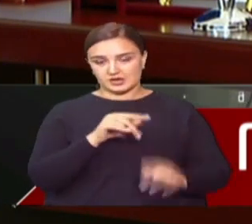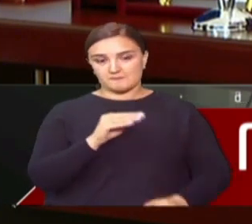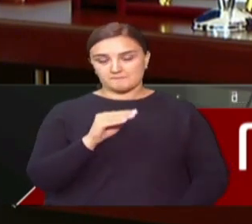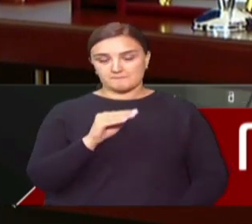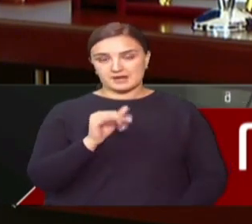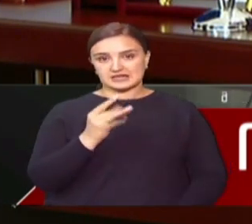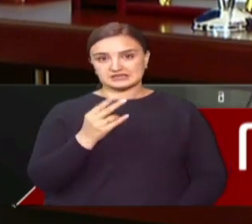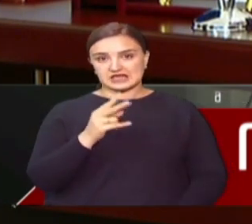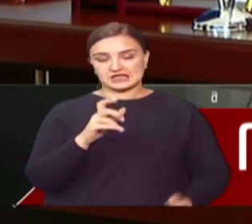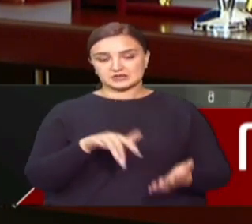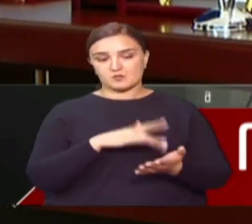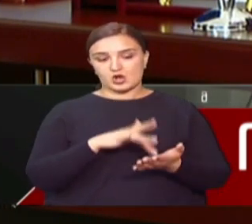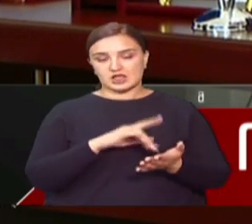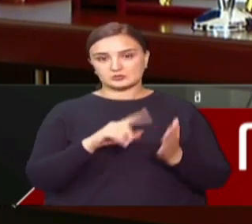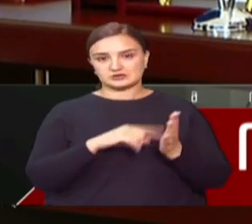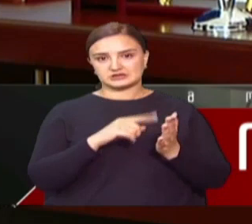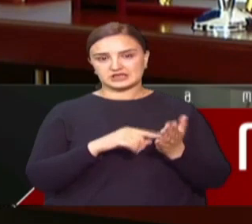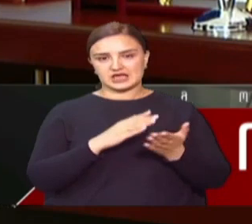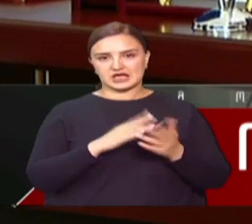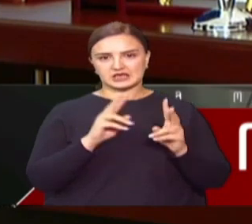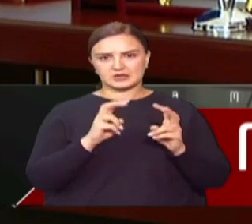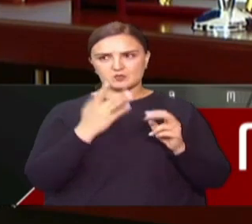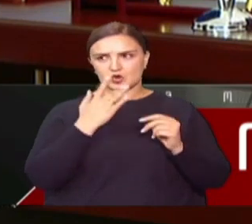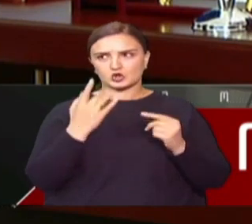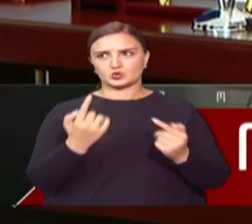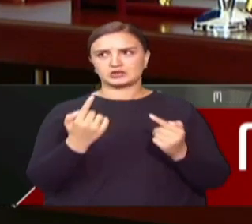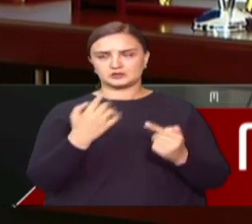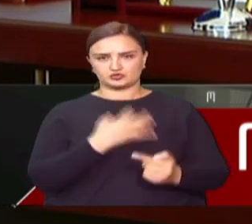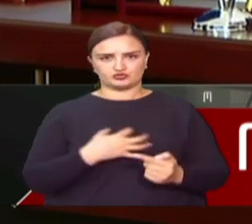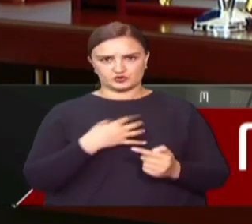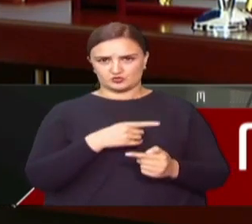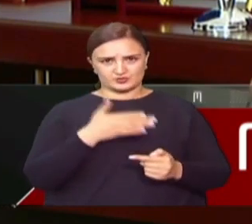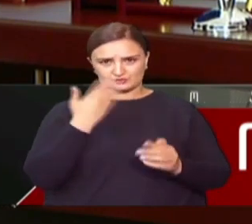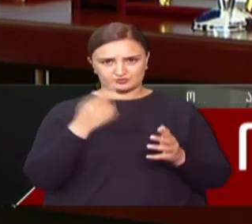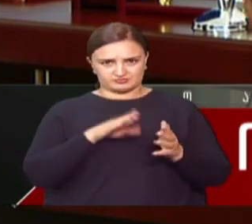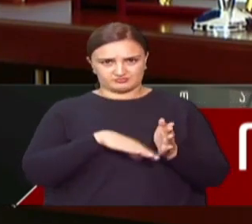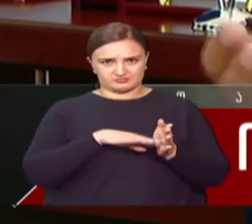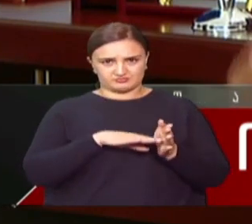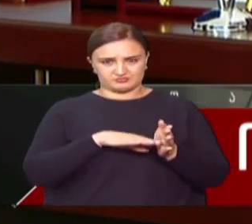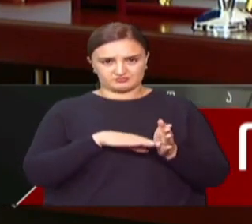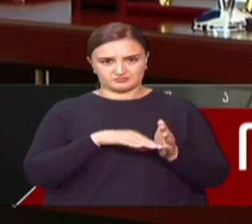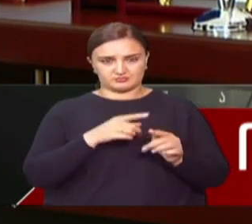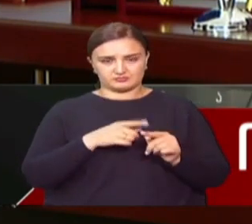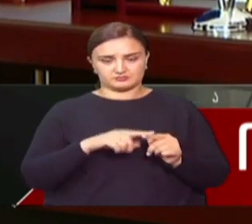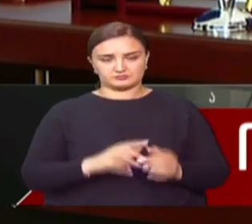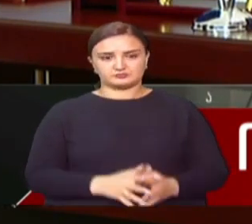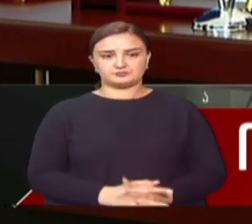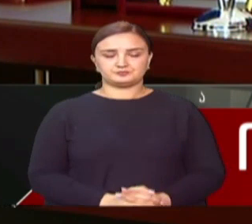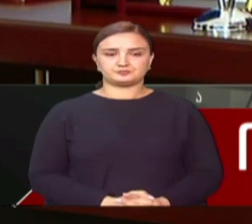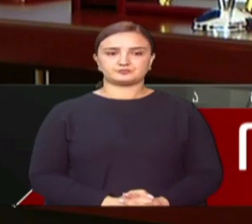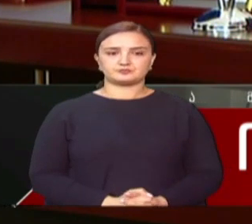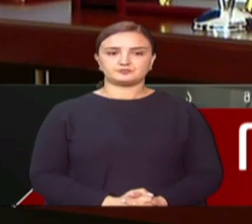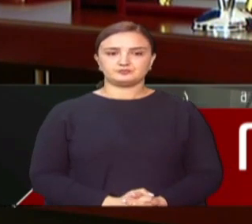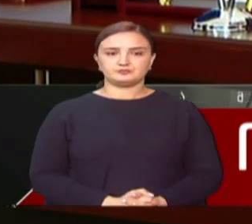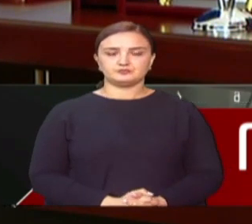მოქალაქეობის საკითხი არის ასე ვთქვა დიდი რაღაცა პოლიტიკური მნიშვნელობის და მთავარი, რომ საჯილდაო ქმა და ლაკმუსის ქაღალდი ასე ვთქვა